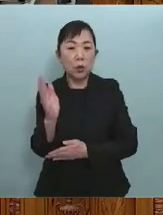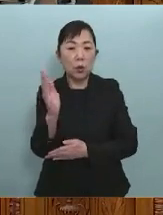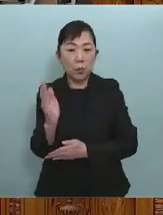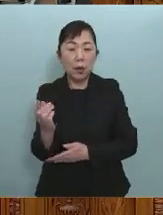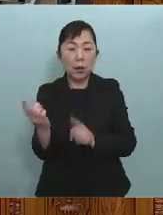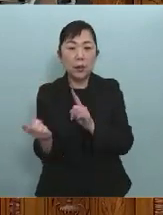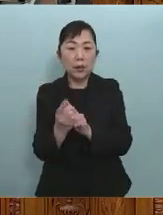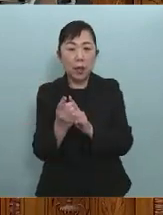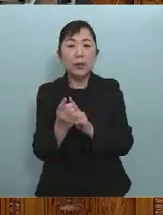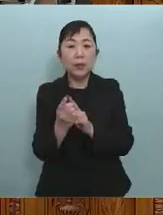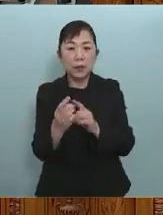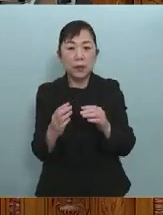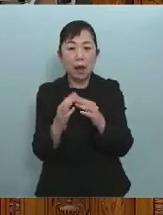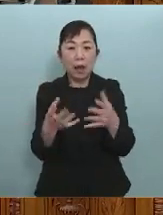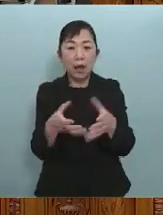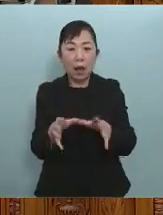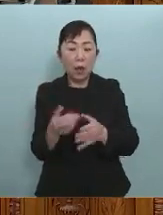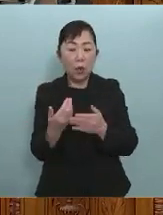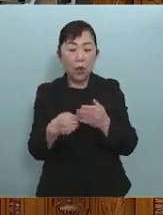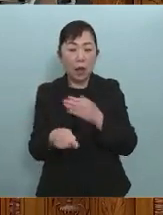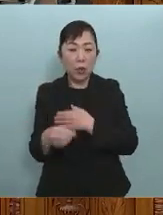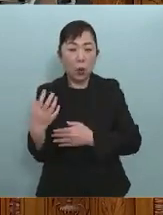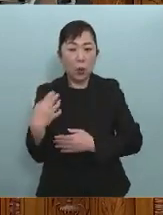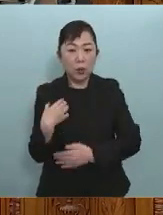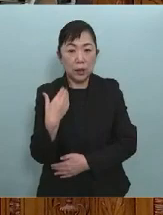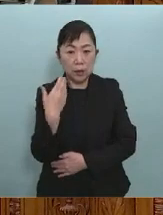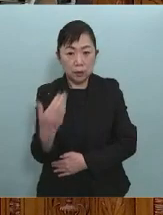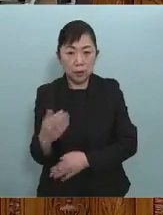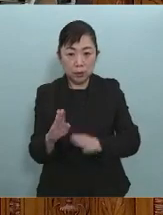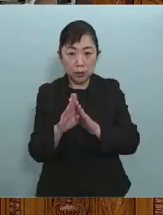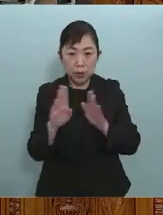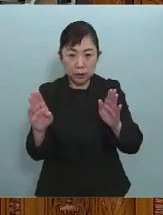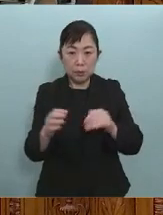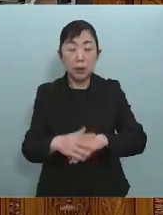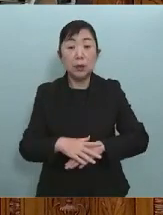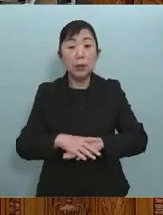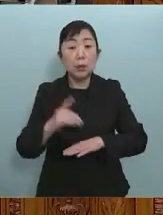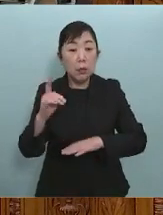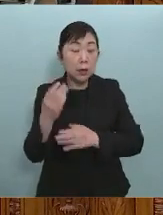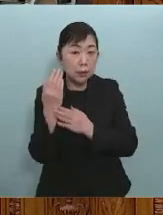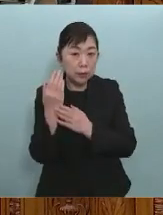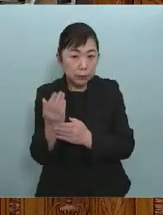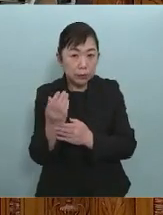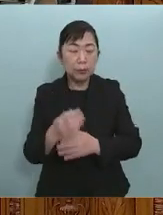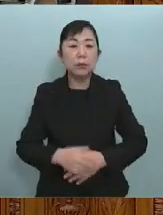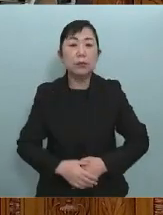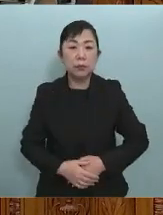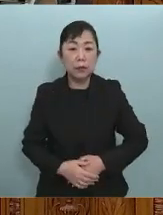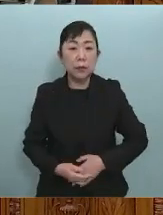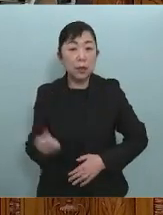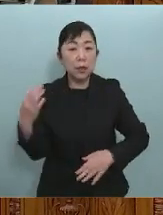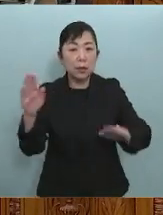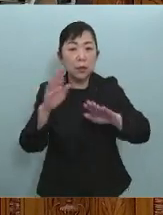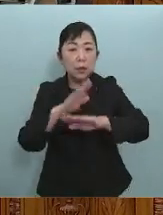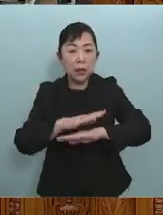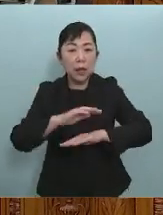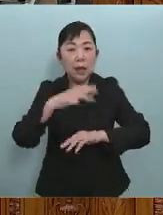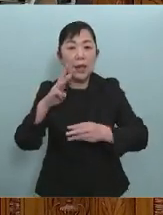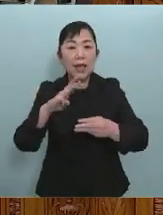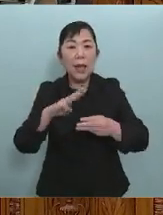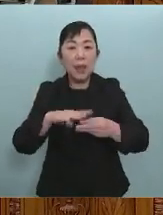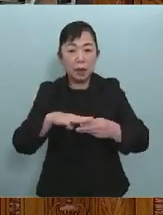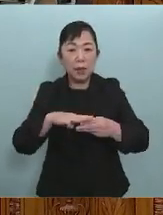て総理に質問いたしますまず総理にします昨山田